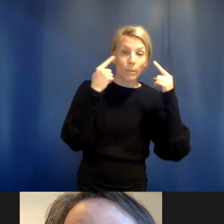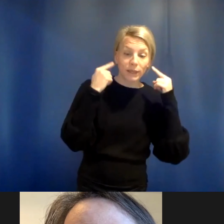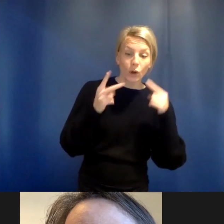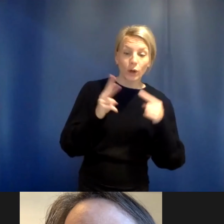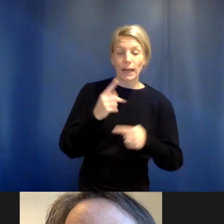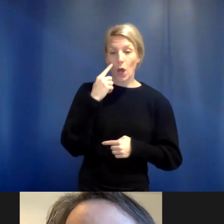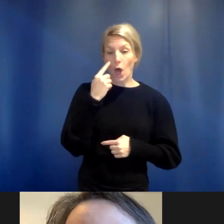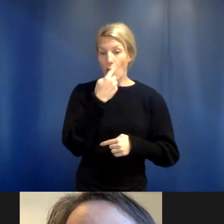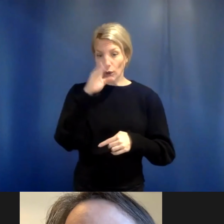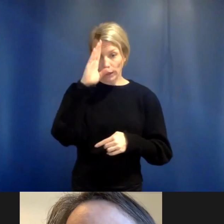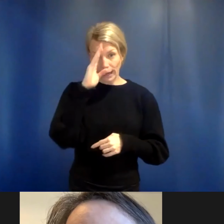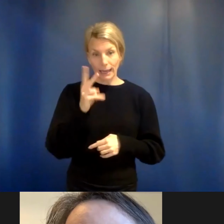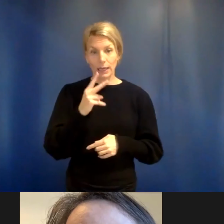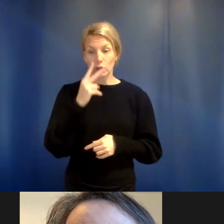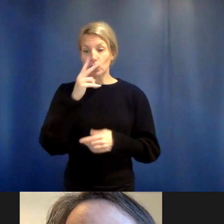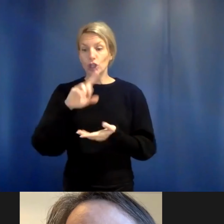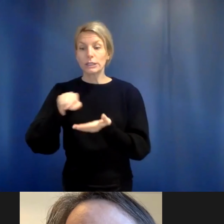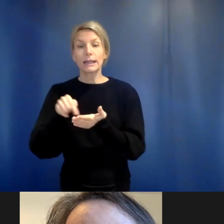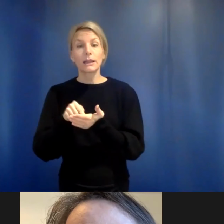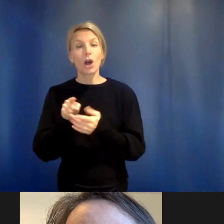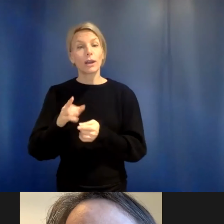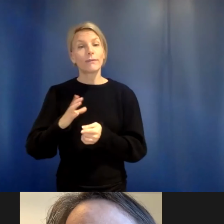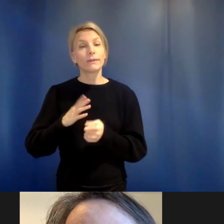till syncentralen och sådär också.